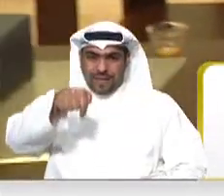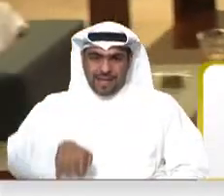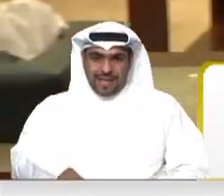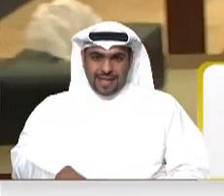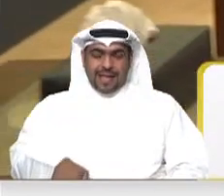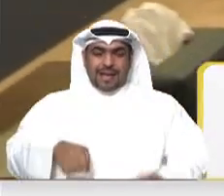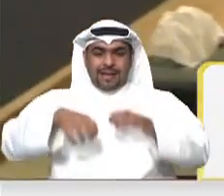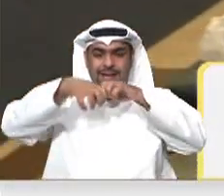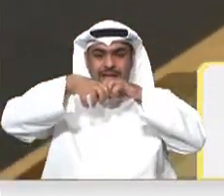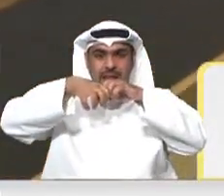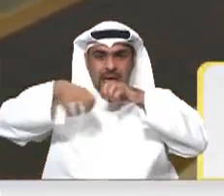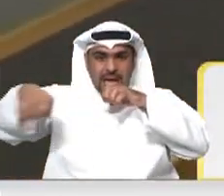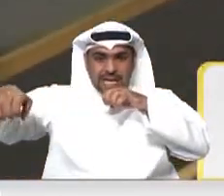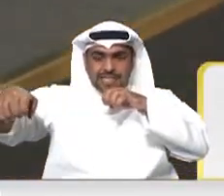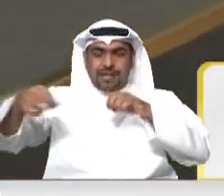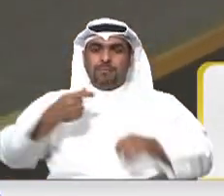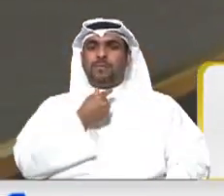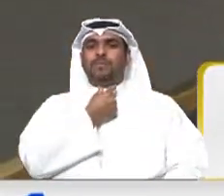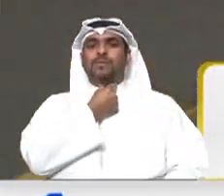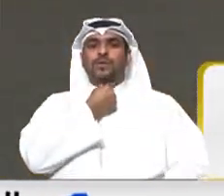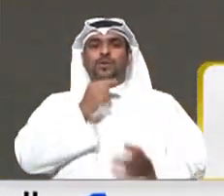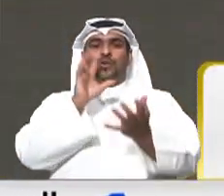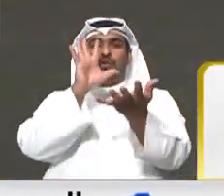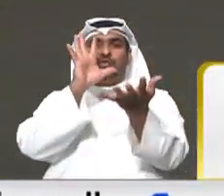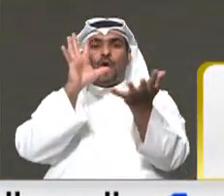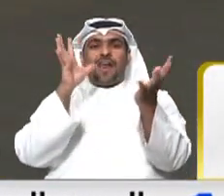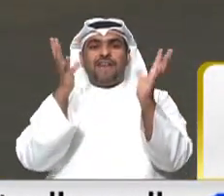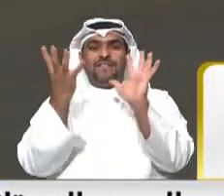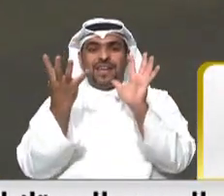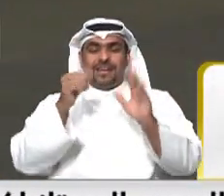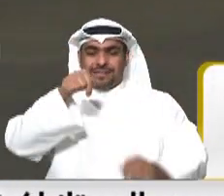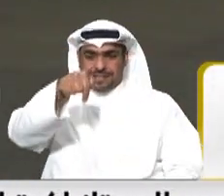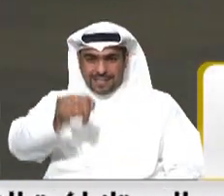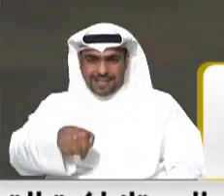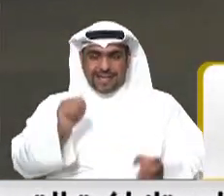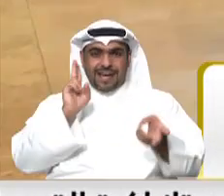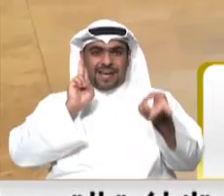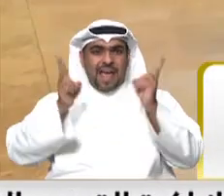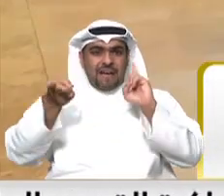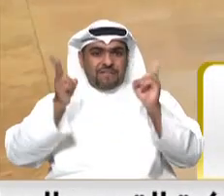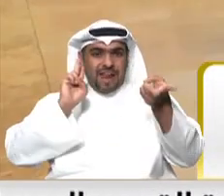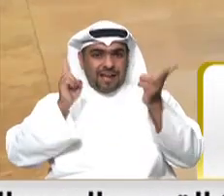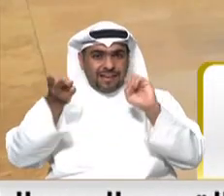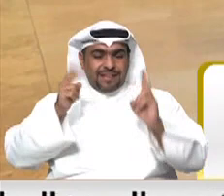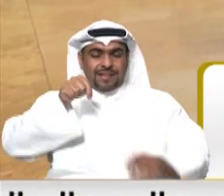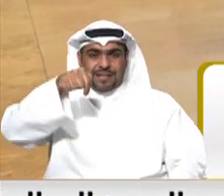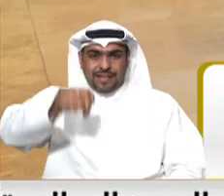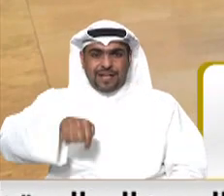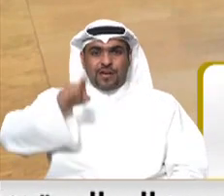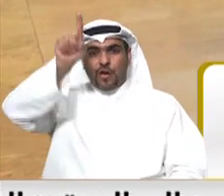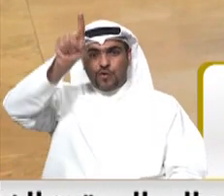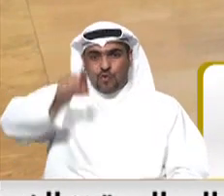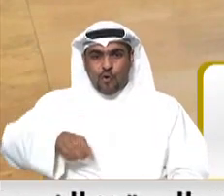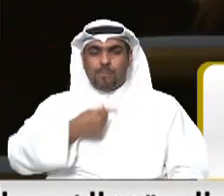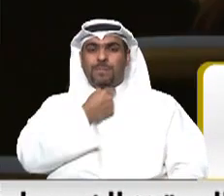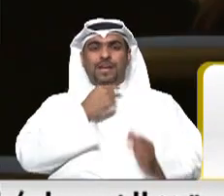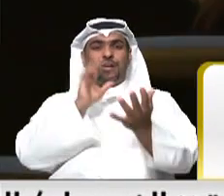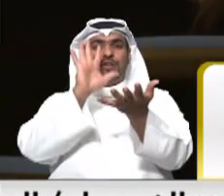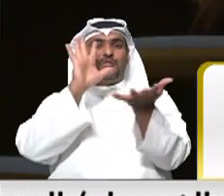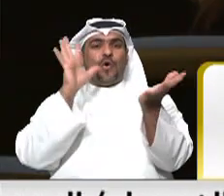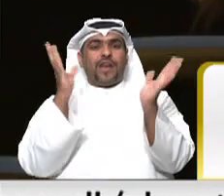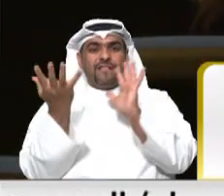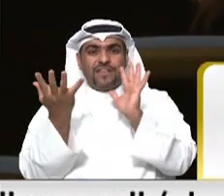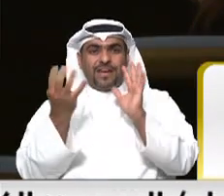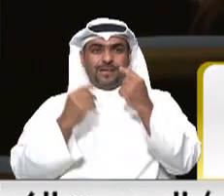الحياتية كنظم المعلومات الجغرافية واستخداماتها في البيئة والتخطيط والعديد من المجالات، وهذا ما أكدت